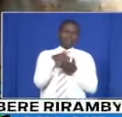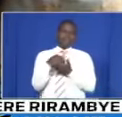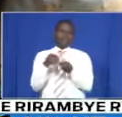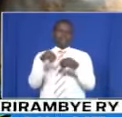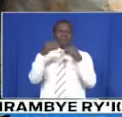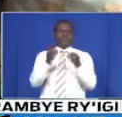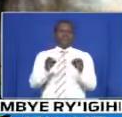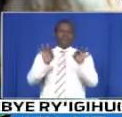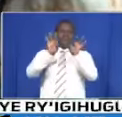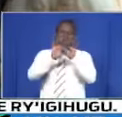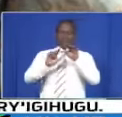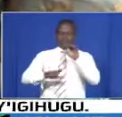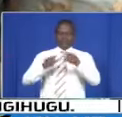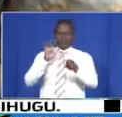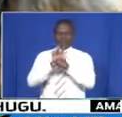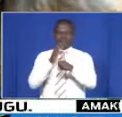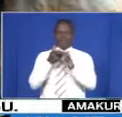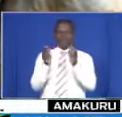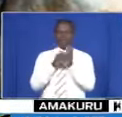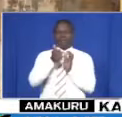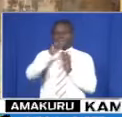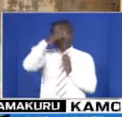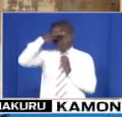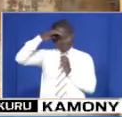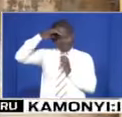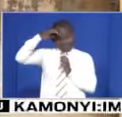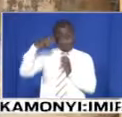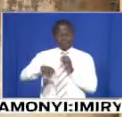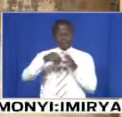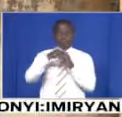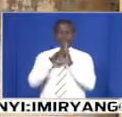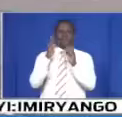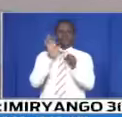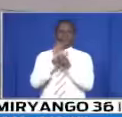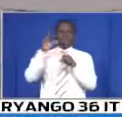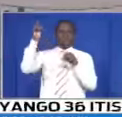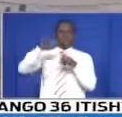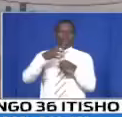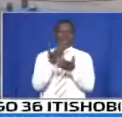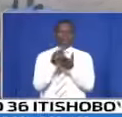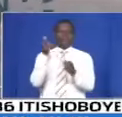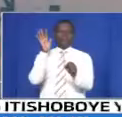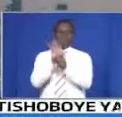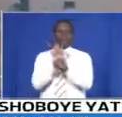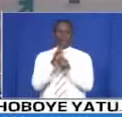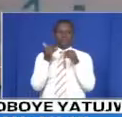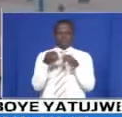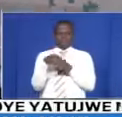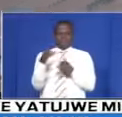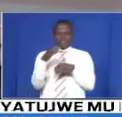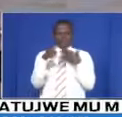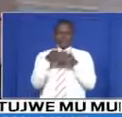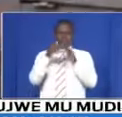bagahabwa ibiciro biri hasi cyane nyamara aribo bavunitse maze ibirayi byagezwe mu mijyi cyane cyane Kigali bigakosha kuri ubu amakoperative